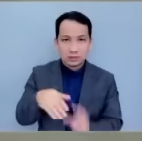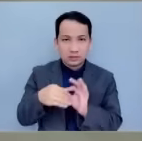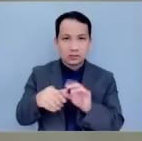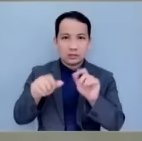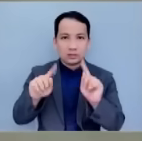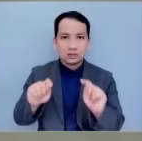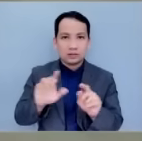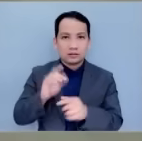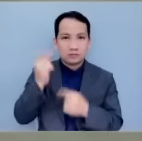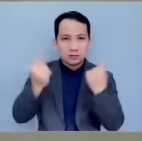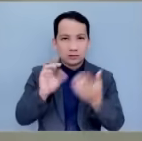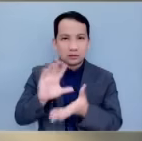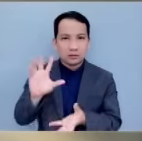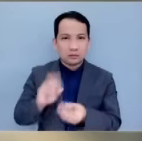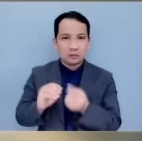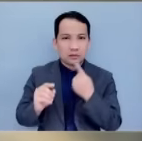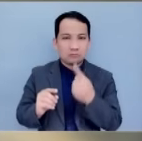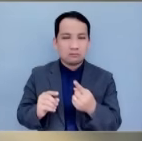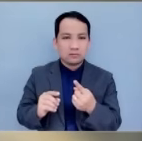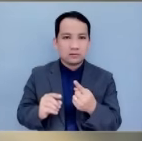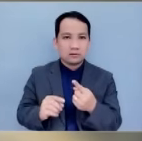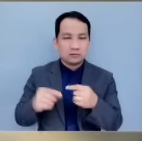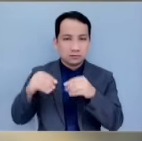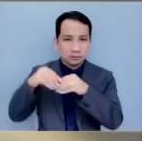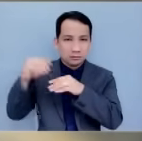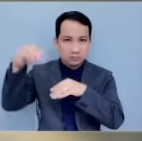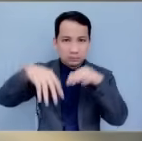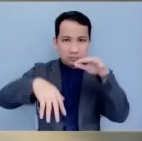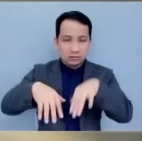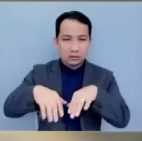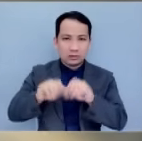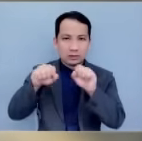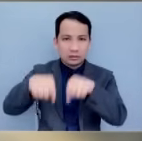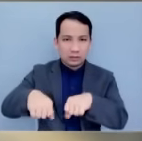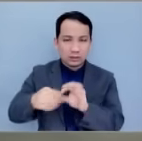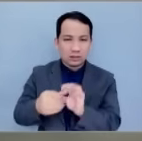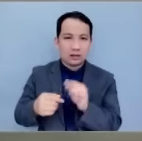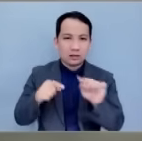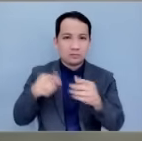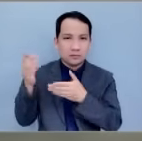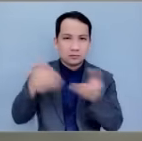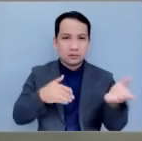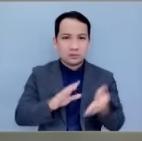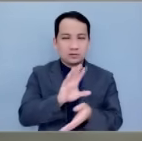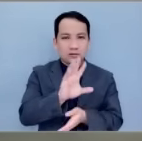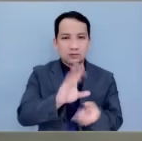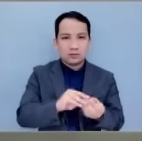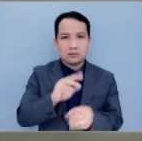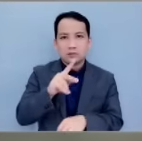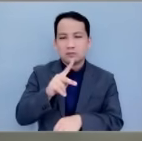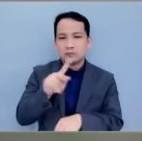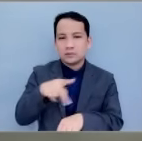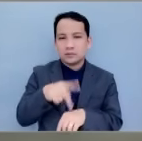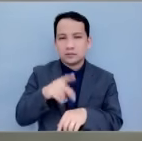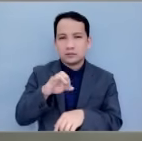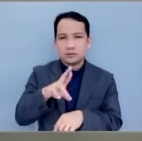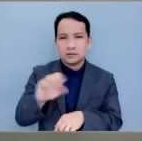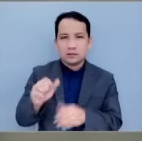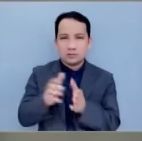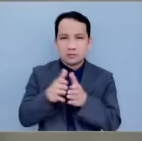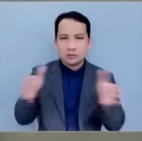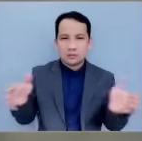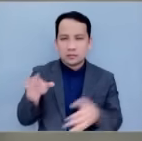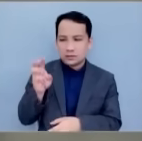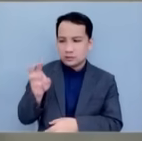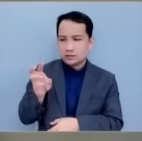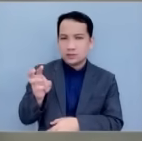concerned citizen ang debris na palutang-lutang sa dagat. Dinala ito sa kusodiya ng Philippine Marines. May habang 6 metro ang